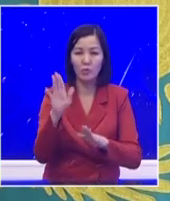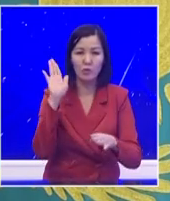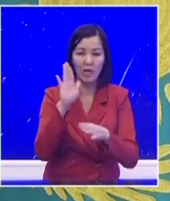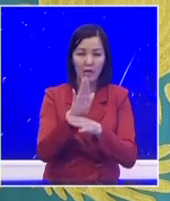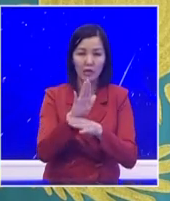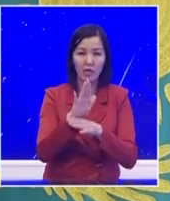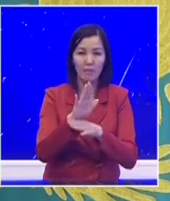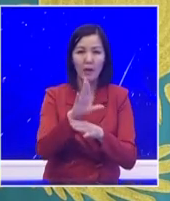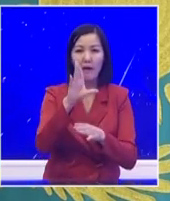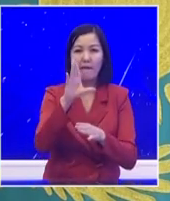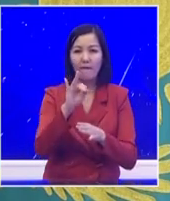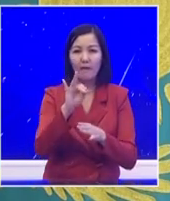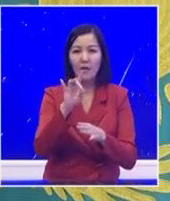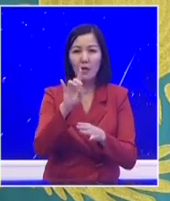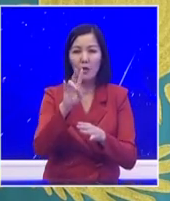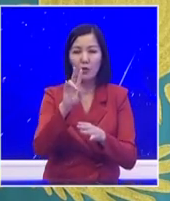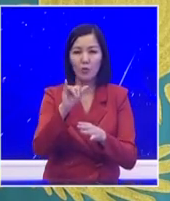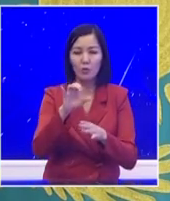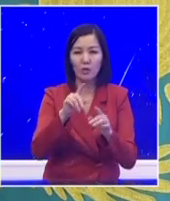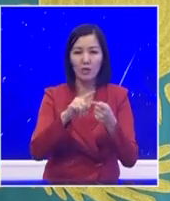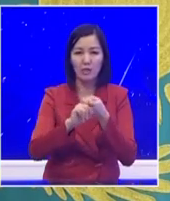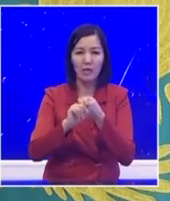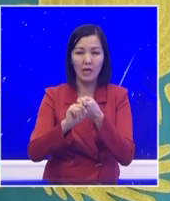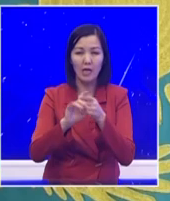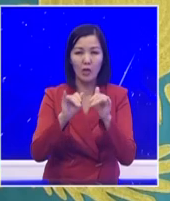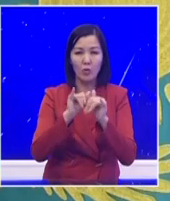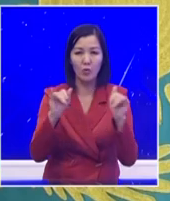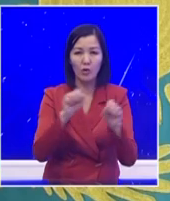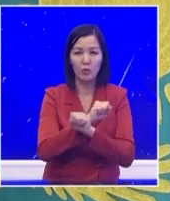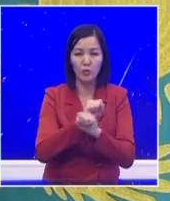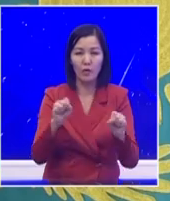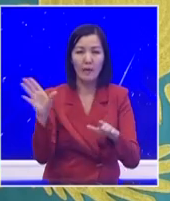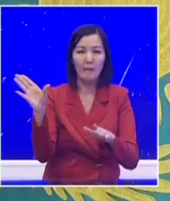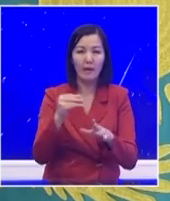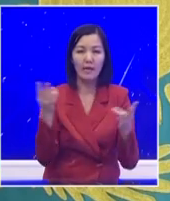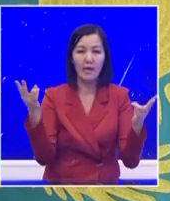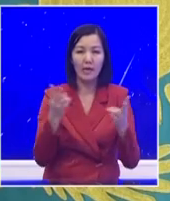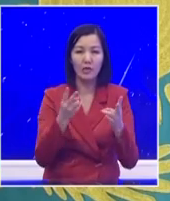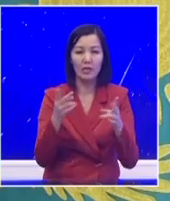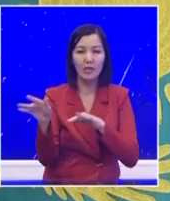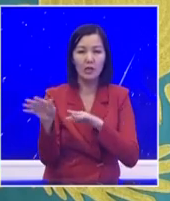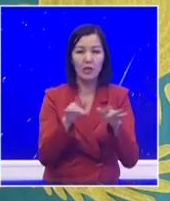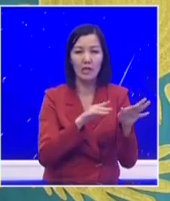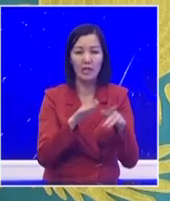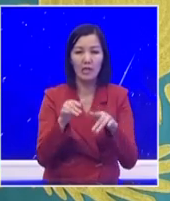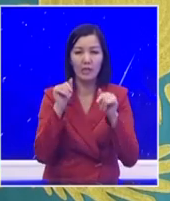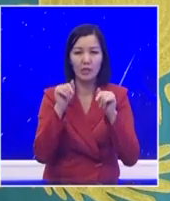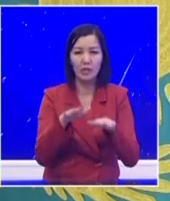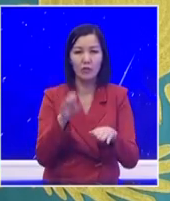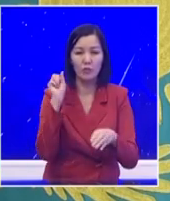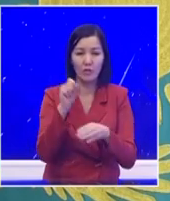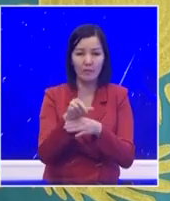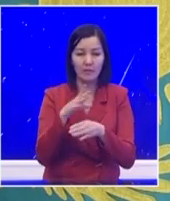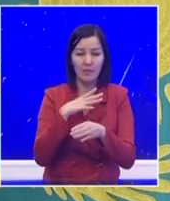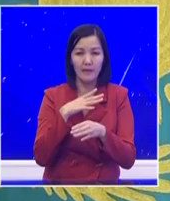шығарып, вирустың кең таралуына жол бермеу үшін барлық қажетті шараларды қабылдауды